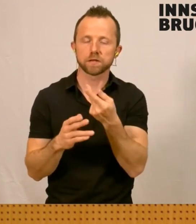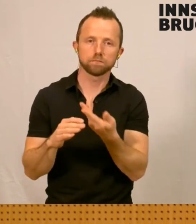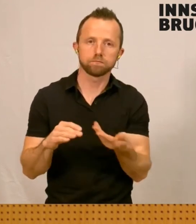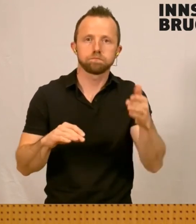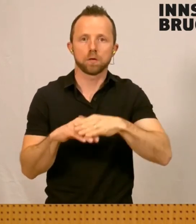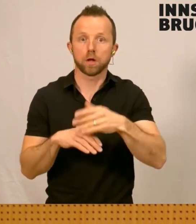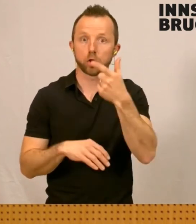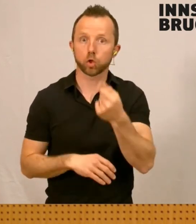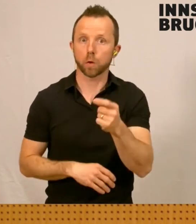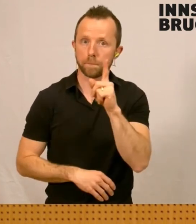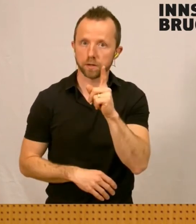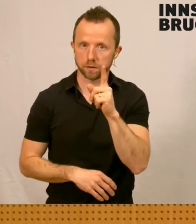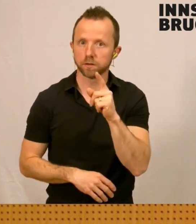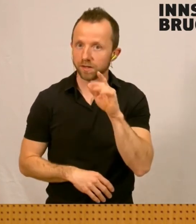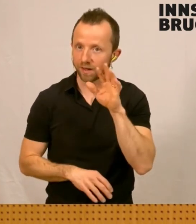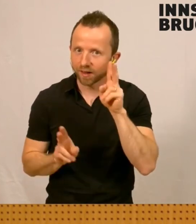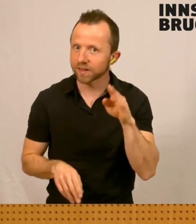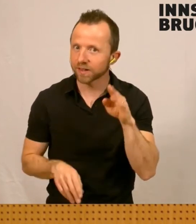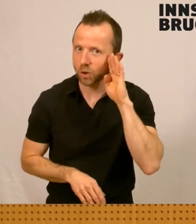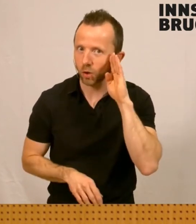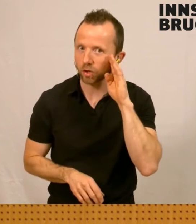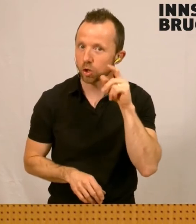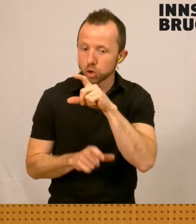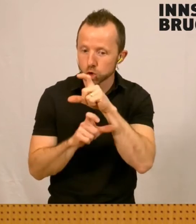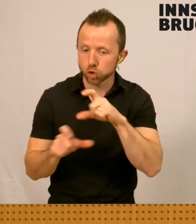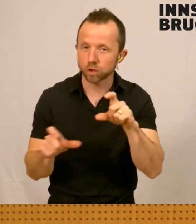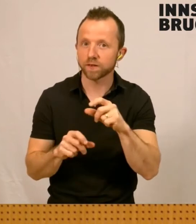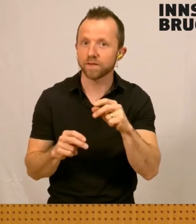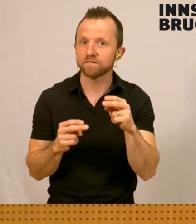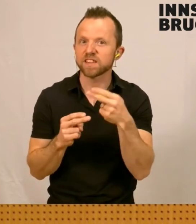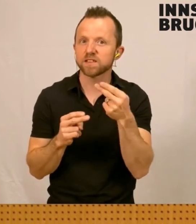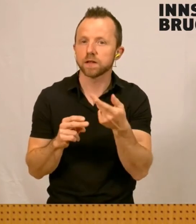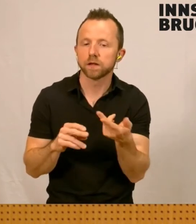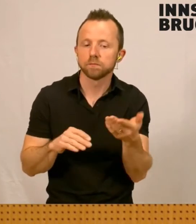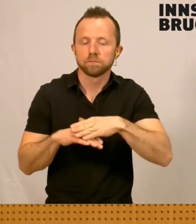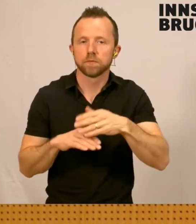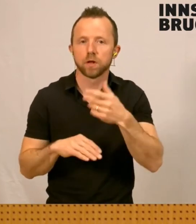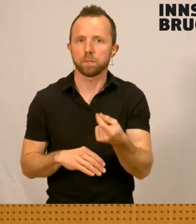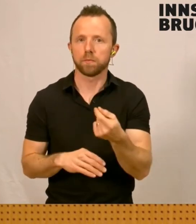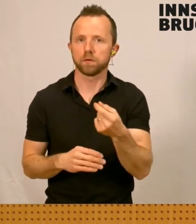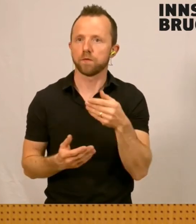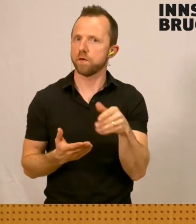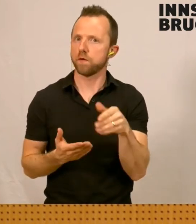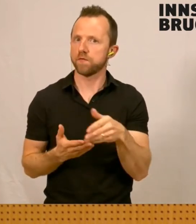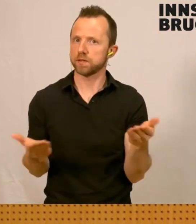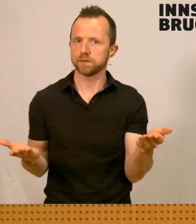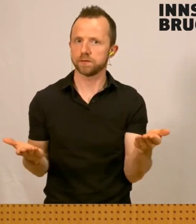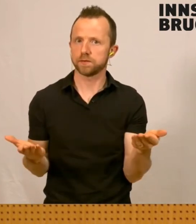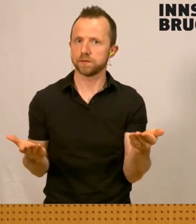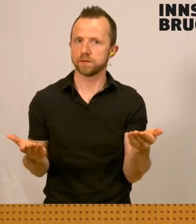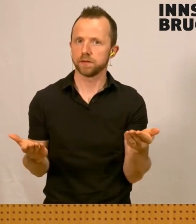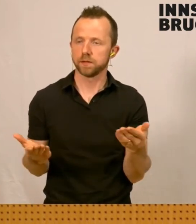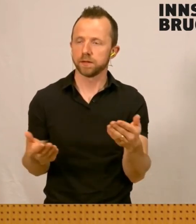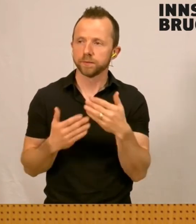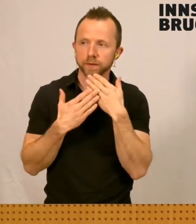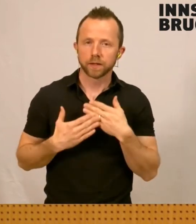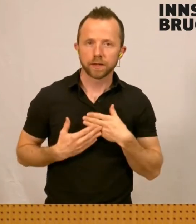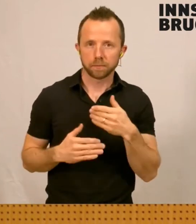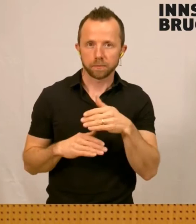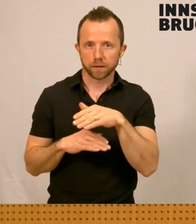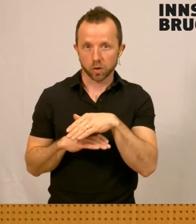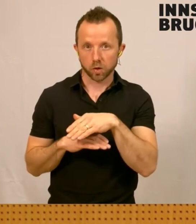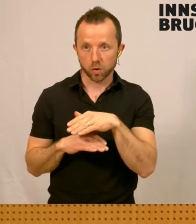haben richtig gehört, verdoppelt. Nur bitte frage ich mich, wofür? Geschätzte Kolleginnen der Grünen